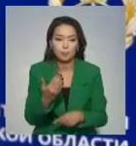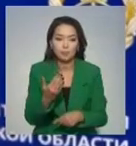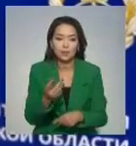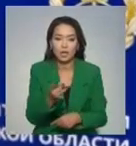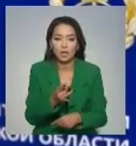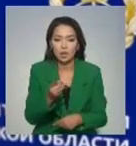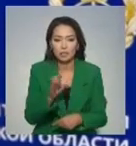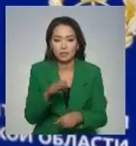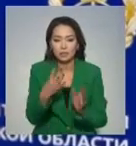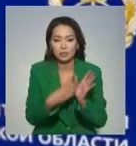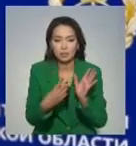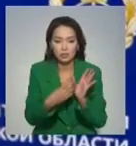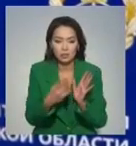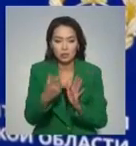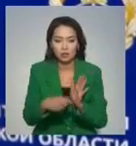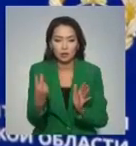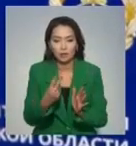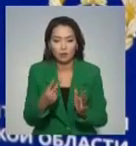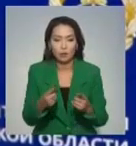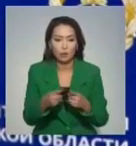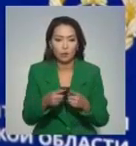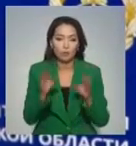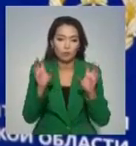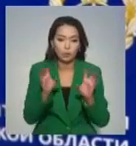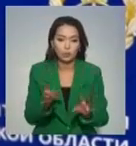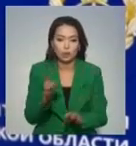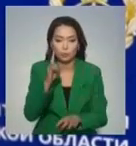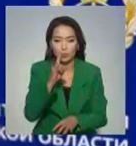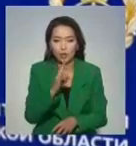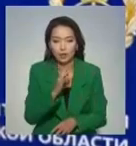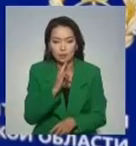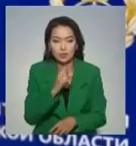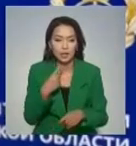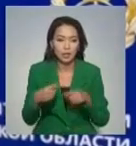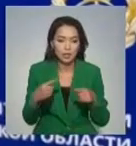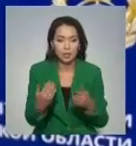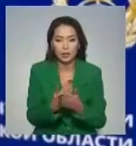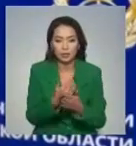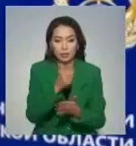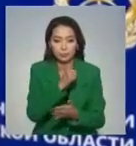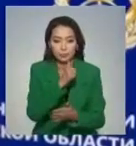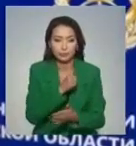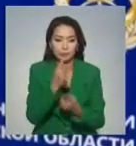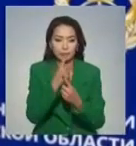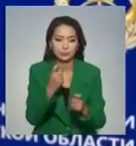статье 99 части 2 Уголовного кодекса Республики Казахстан. Иная информация в интересах следствия не разглашается.